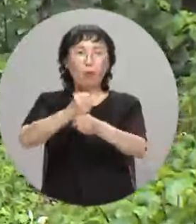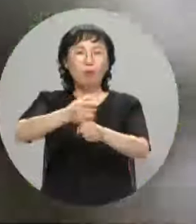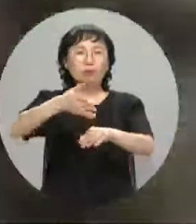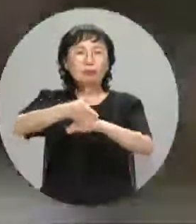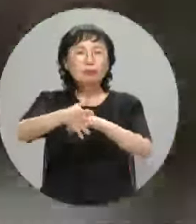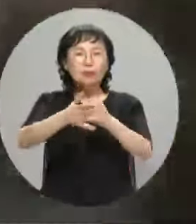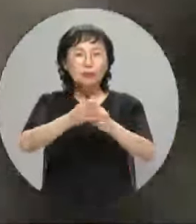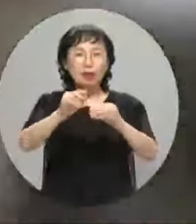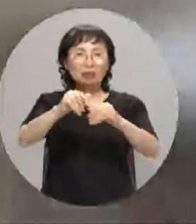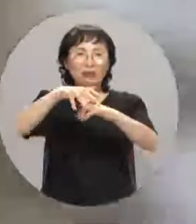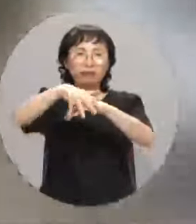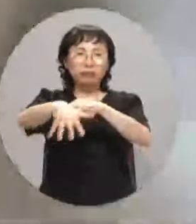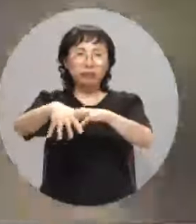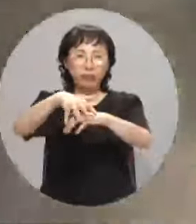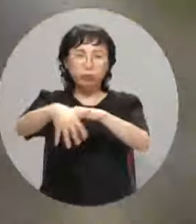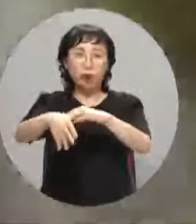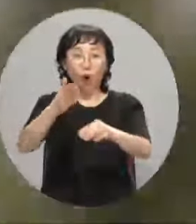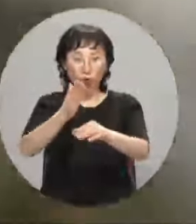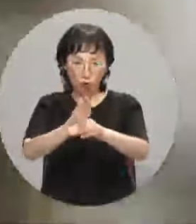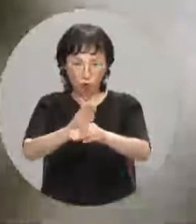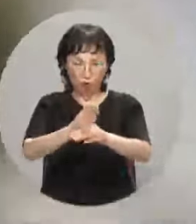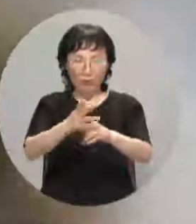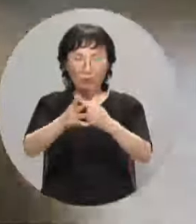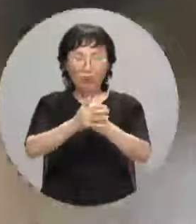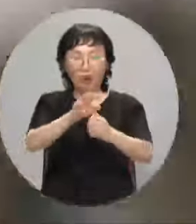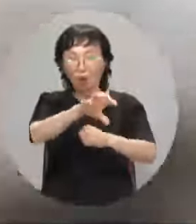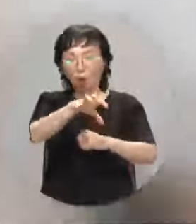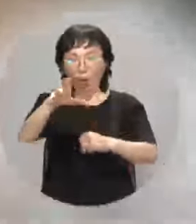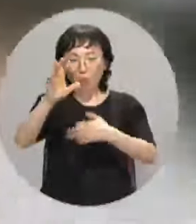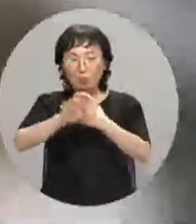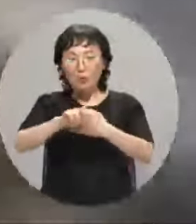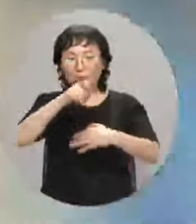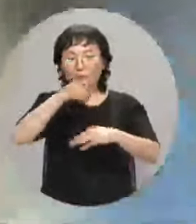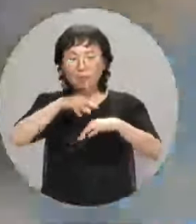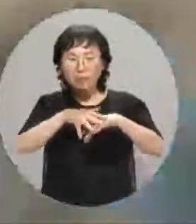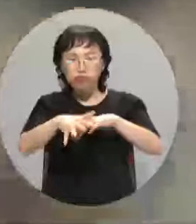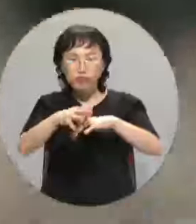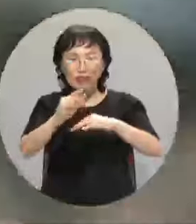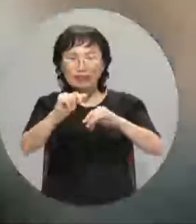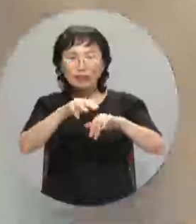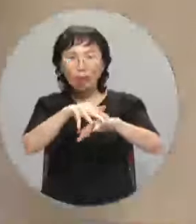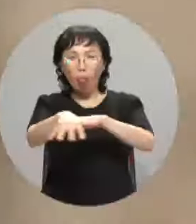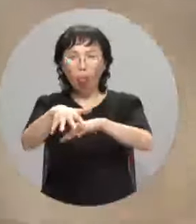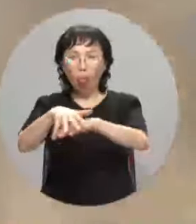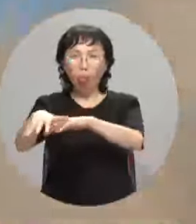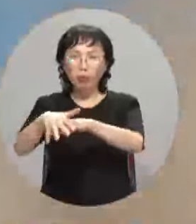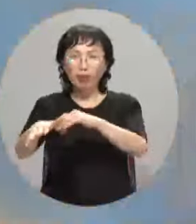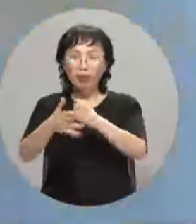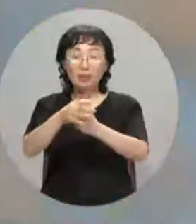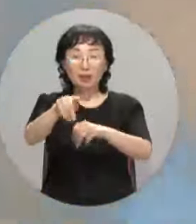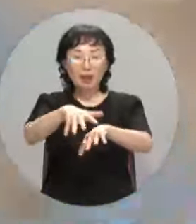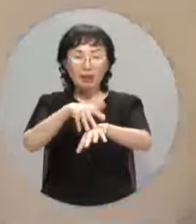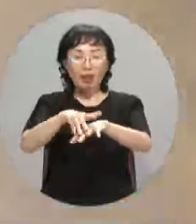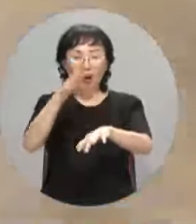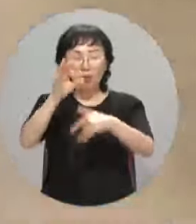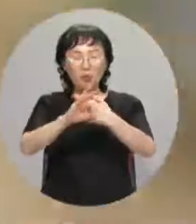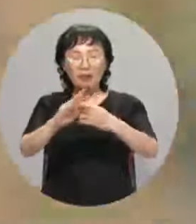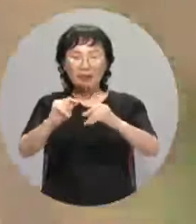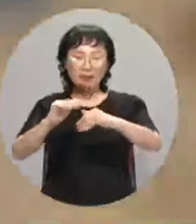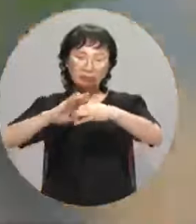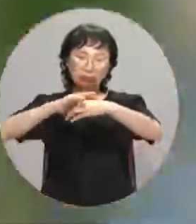나가고 있습니다 경사면 곳곳이 빗물에 씻겨 흙이 유실되고 있고 방수포 여기저기에도 흘러내린